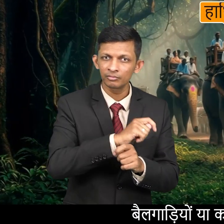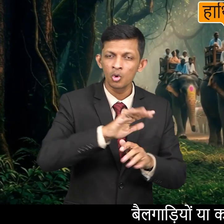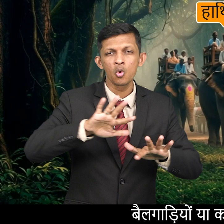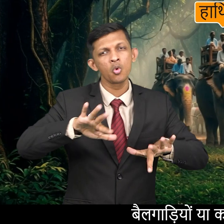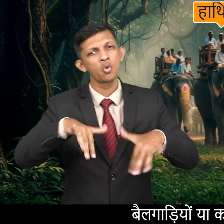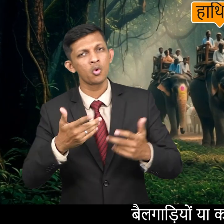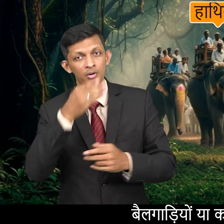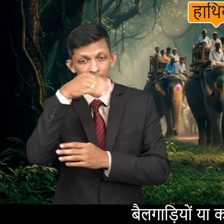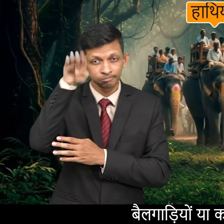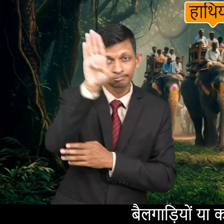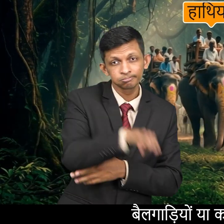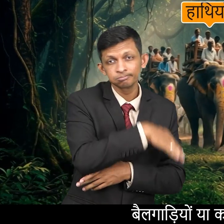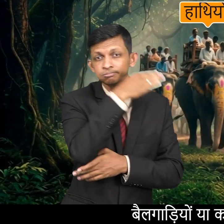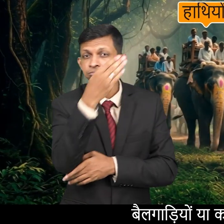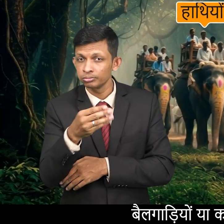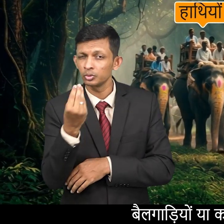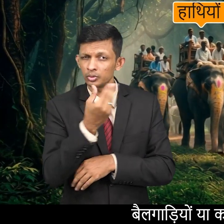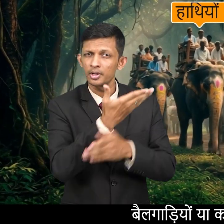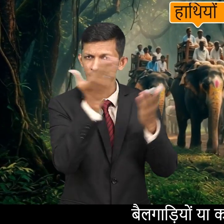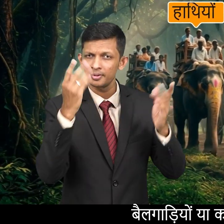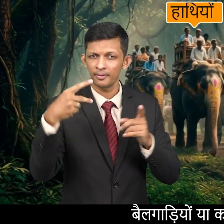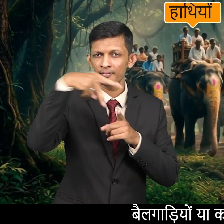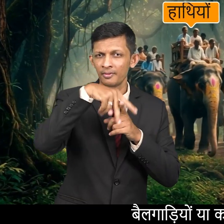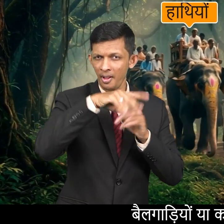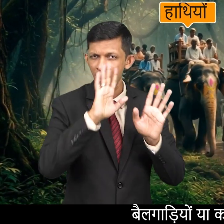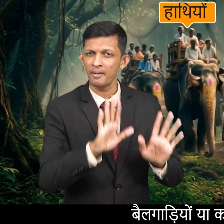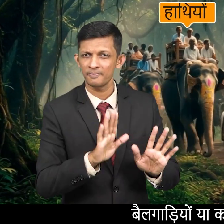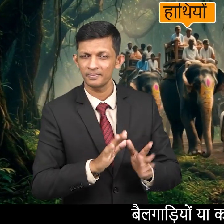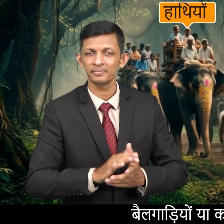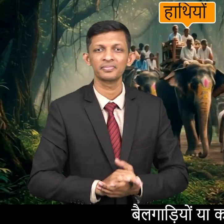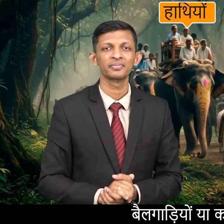बैलगाड़ियों या कभी-कभी हाथियों का भी उपयोग करते हैं।